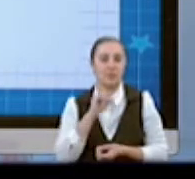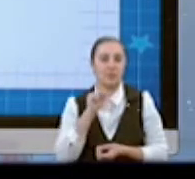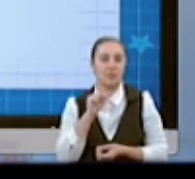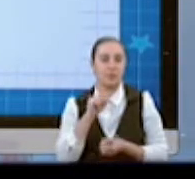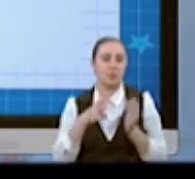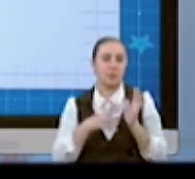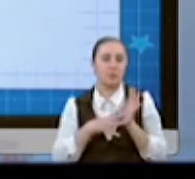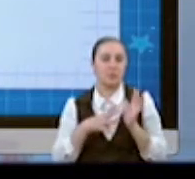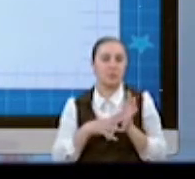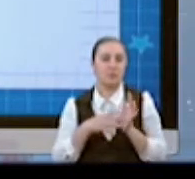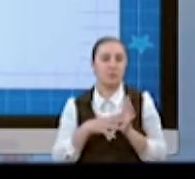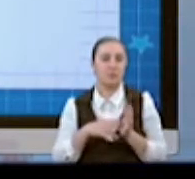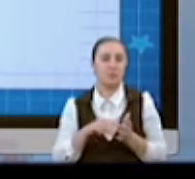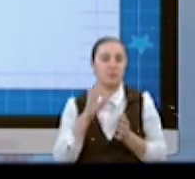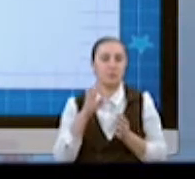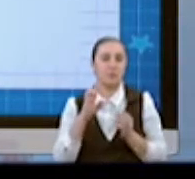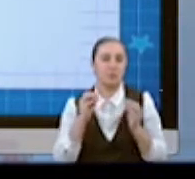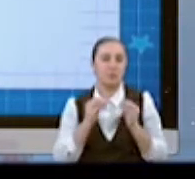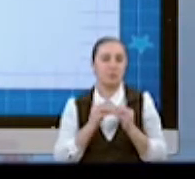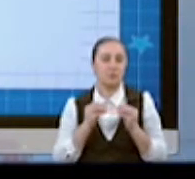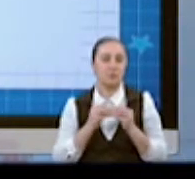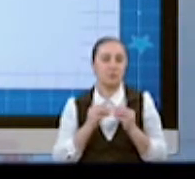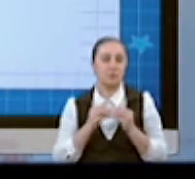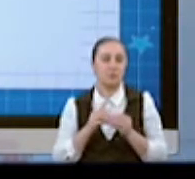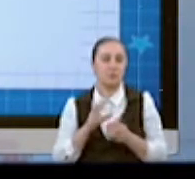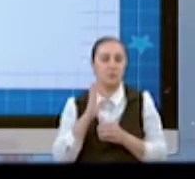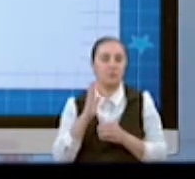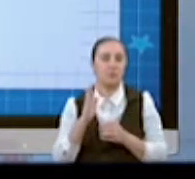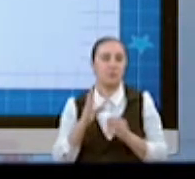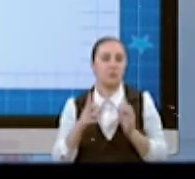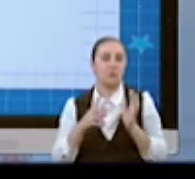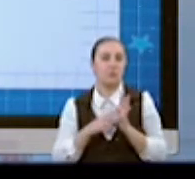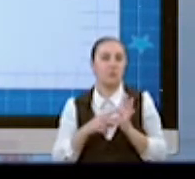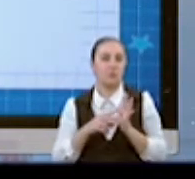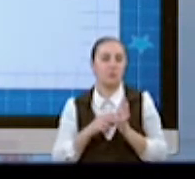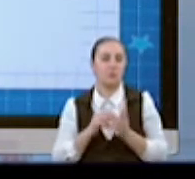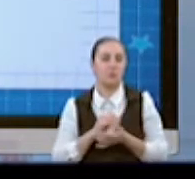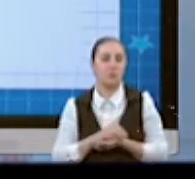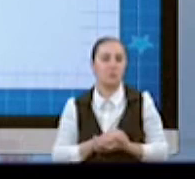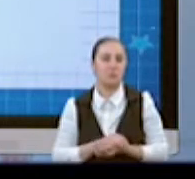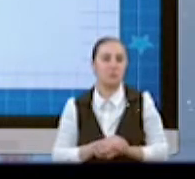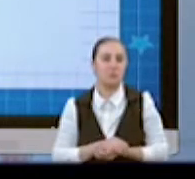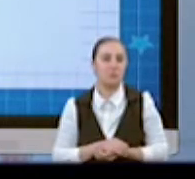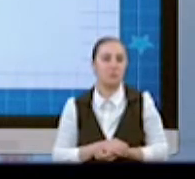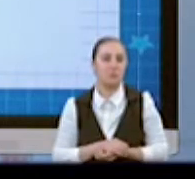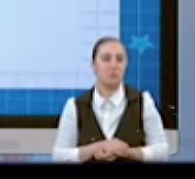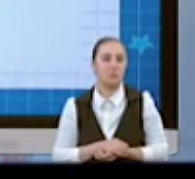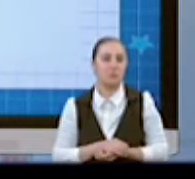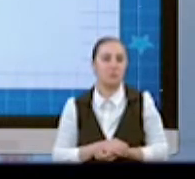А – 9, Б – 10, В –